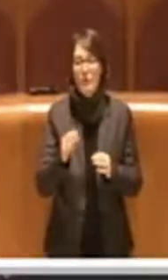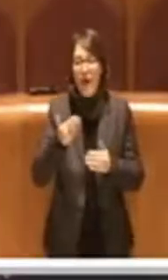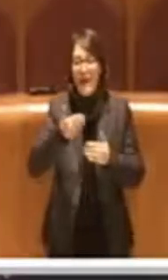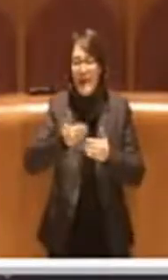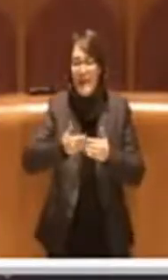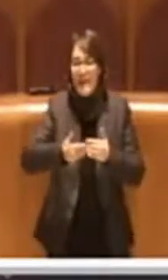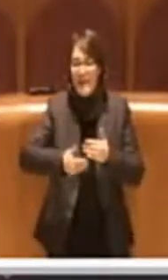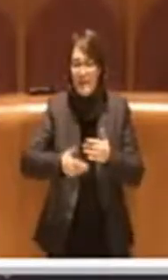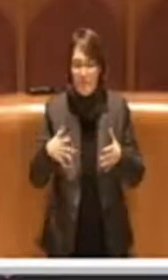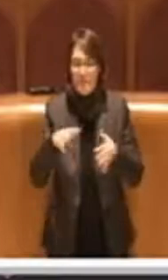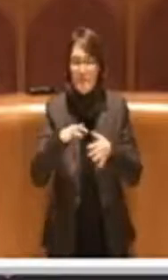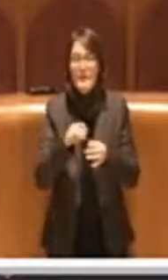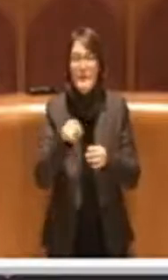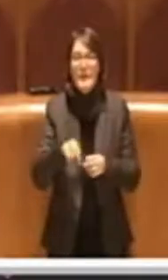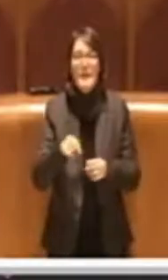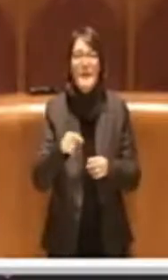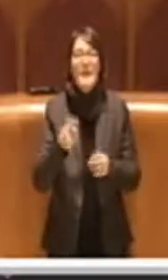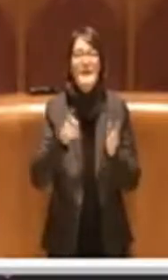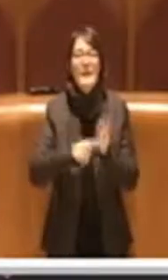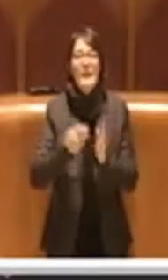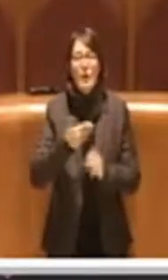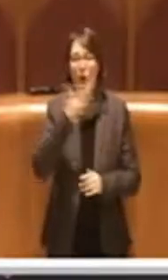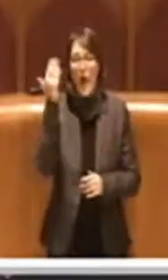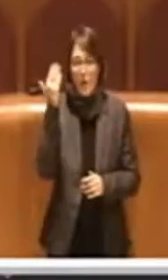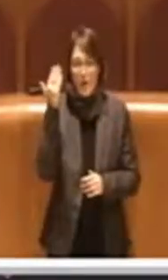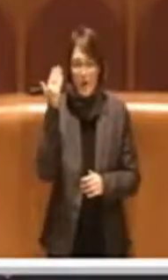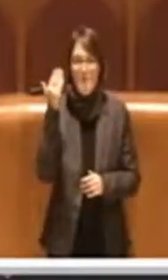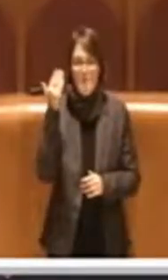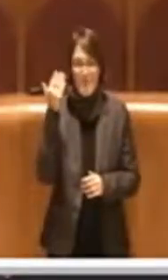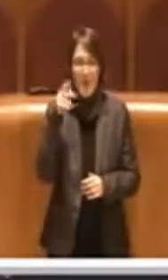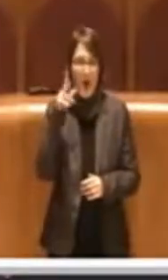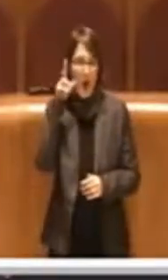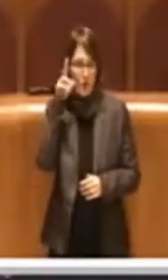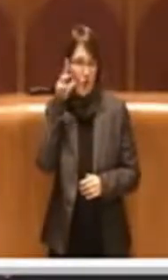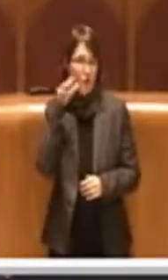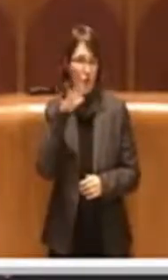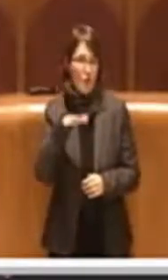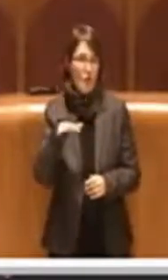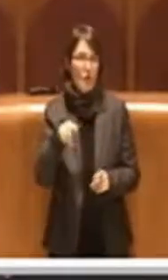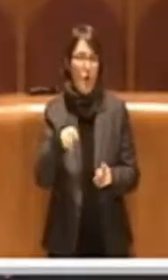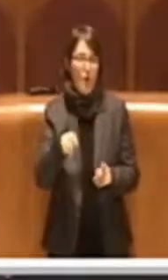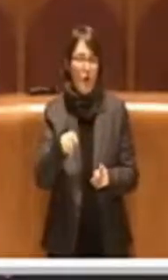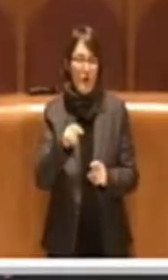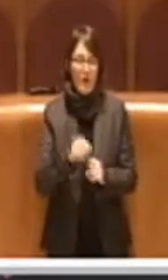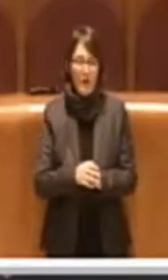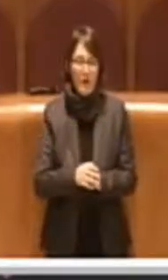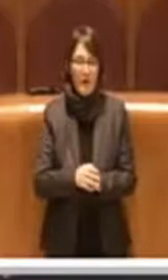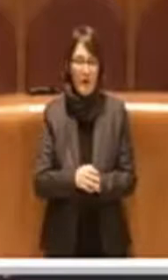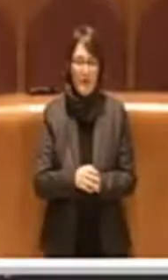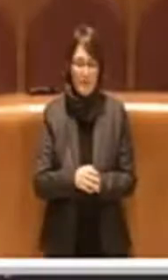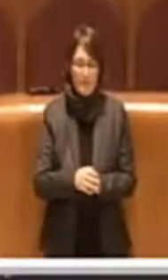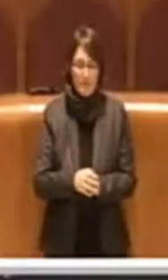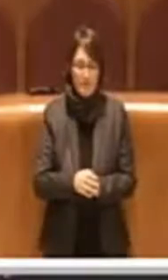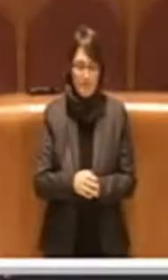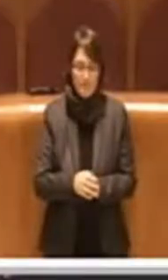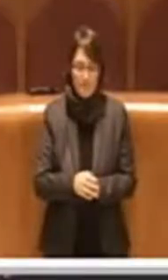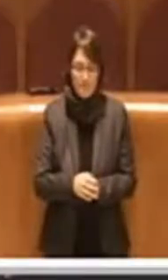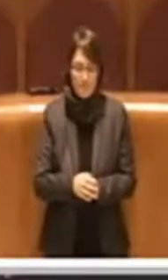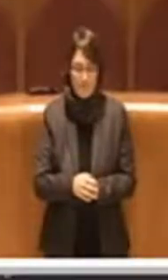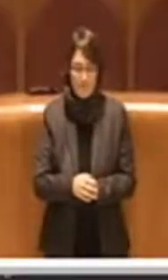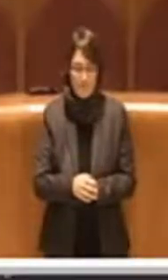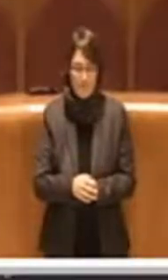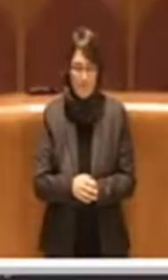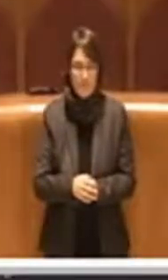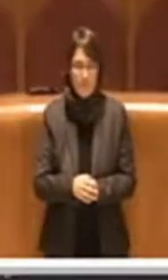al diritto di anonimato che hanno le donne qualora non abbiano